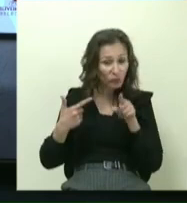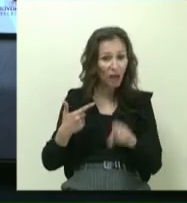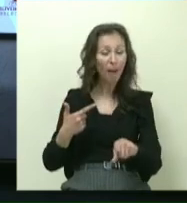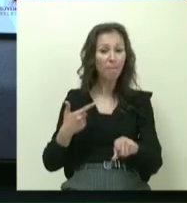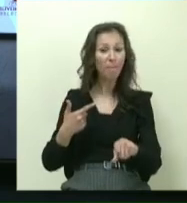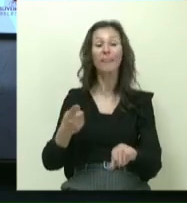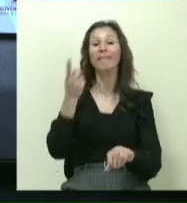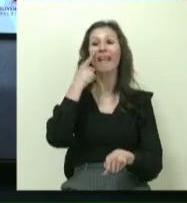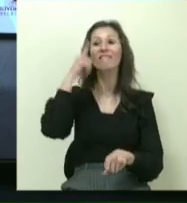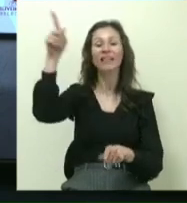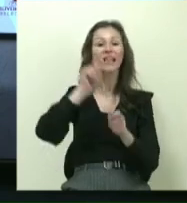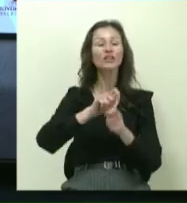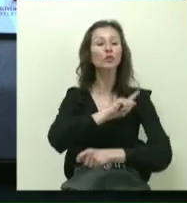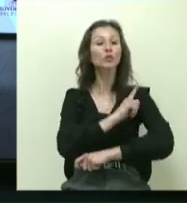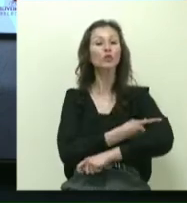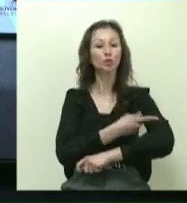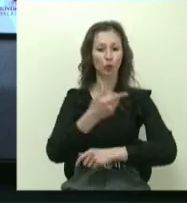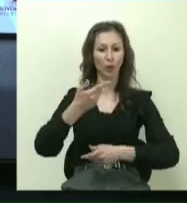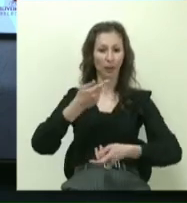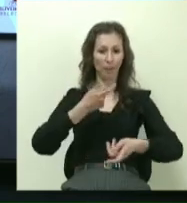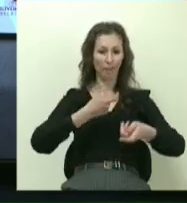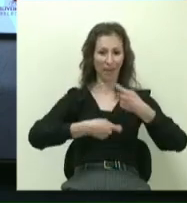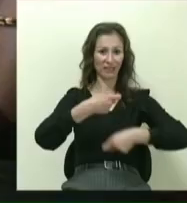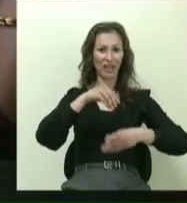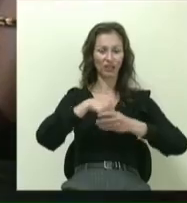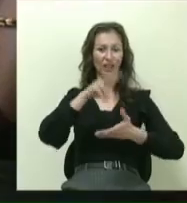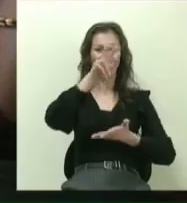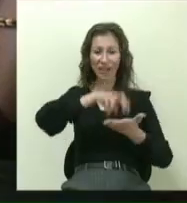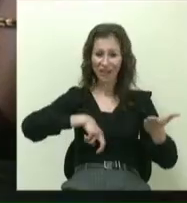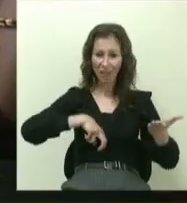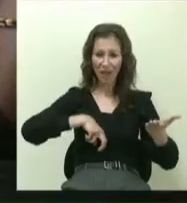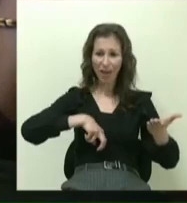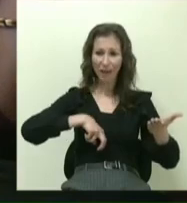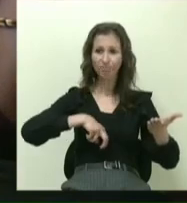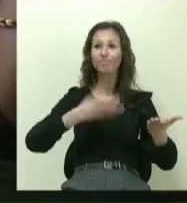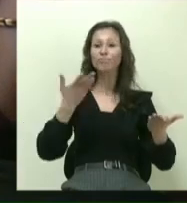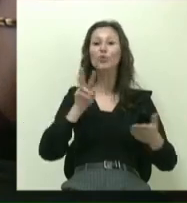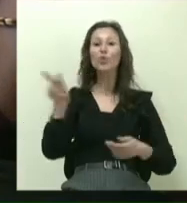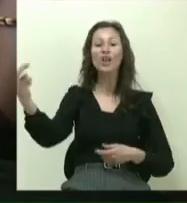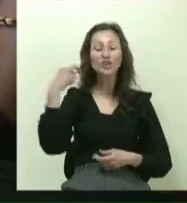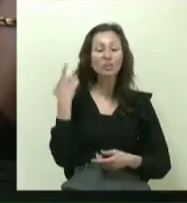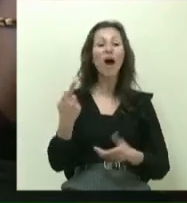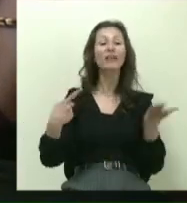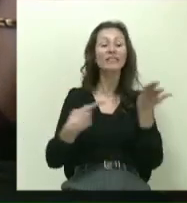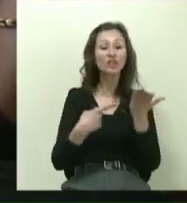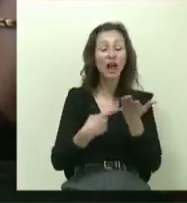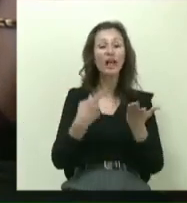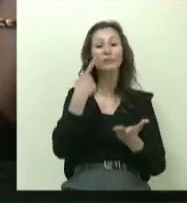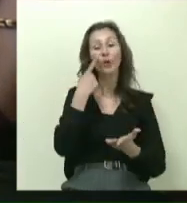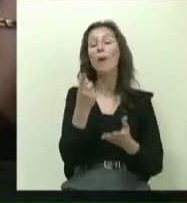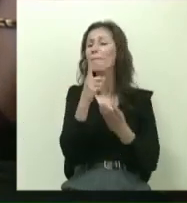devlet işgücü piyasasından vergilemeye ulaştırmadan dijitalleşmeye kadar